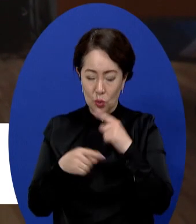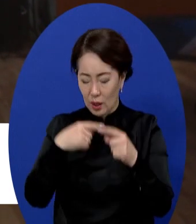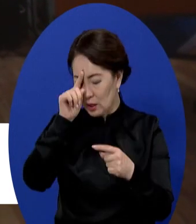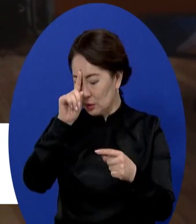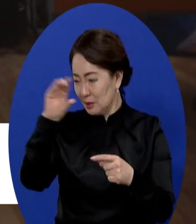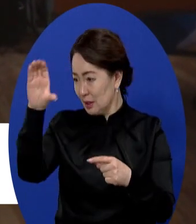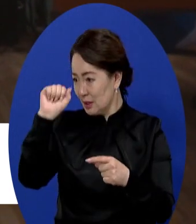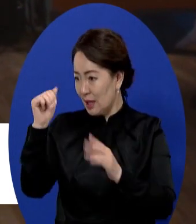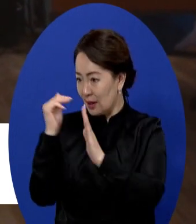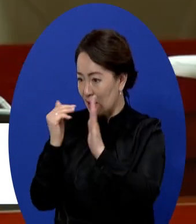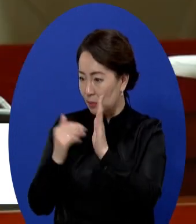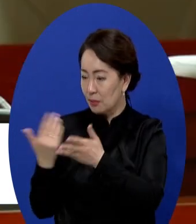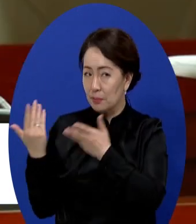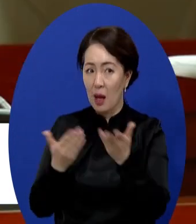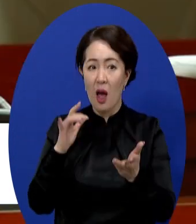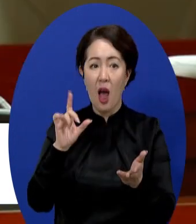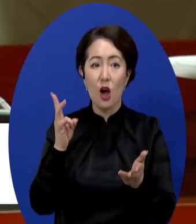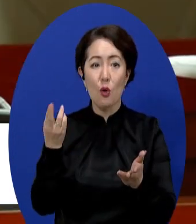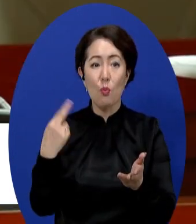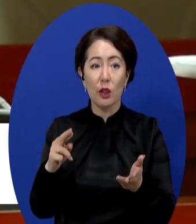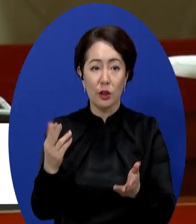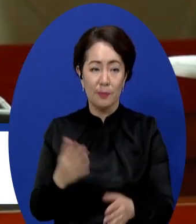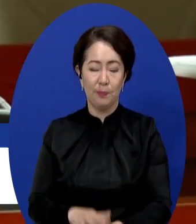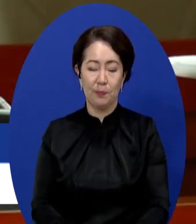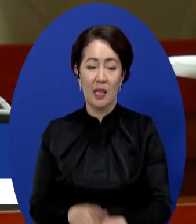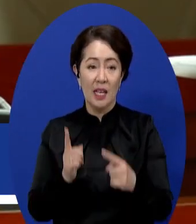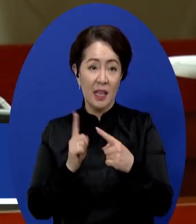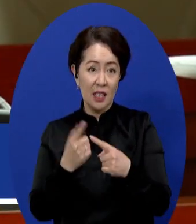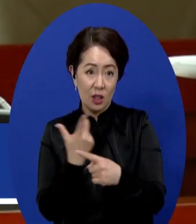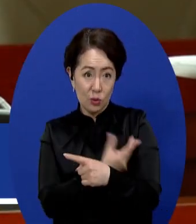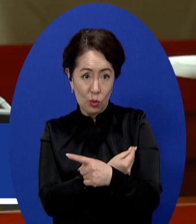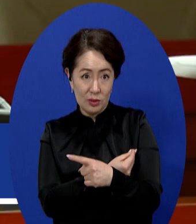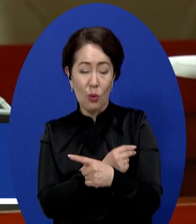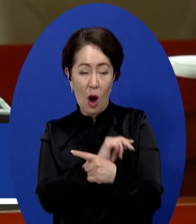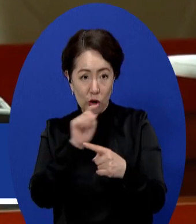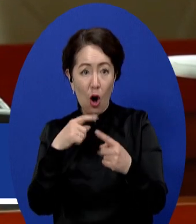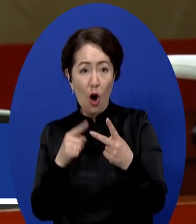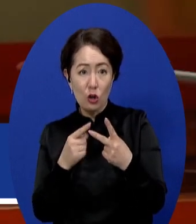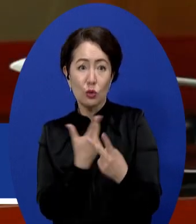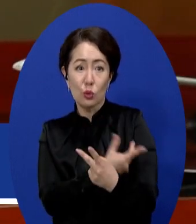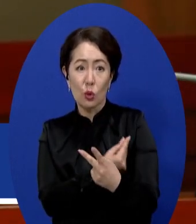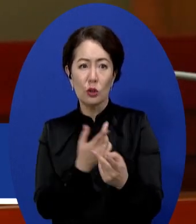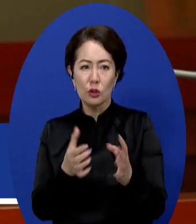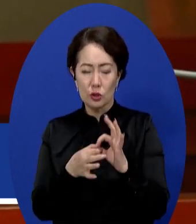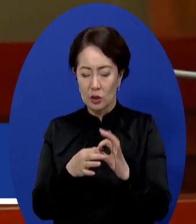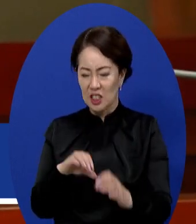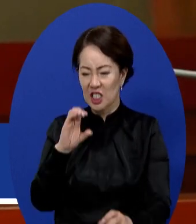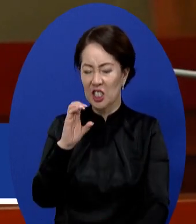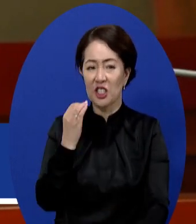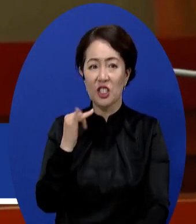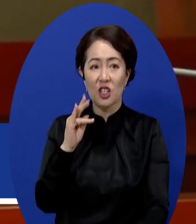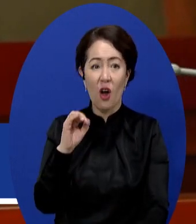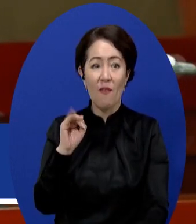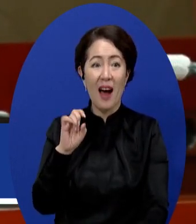Инколд тайлбар өгч байна. За 2-р тэр давтан тун дээр бол ямар нэгэн тим одоо Синофарм үйлдвэрийн